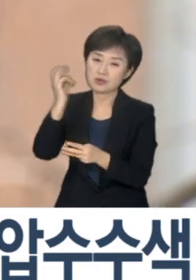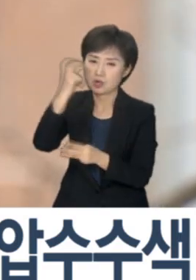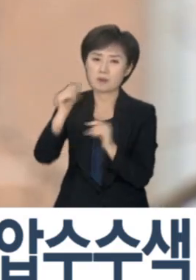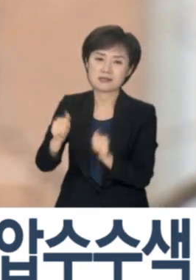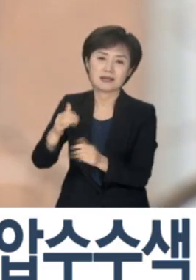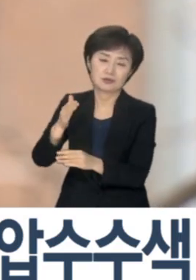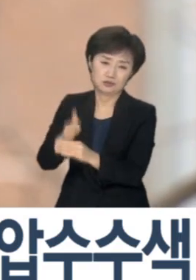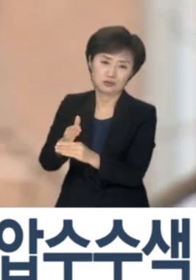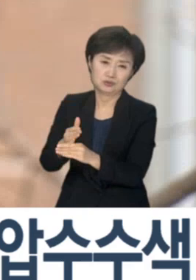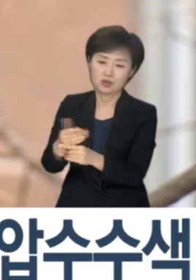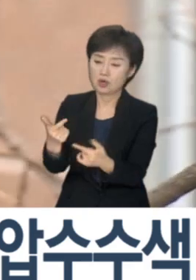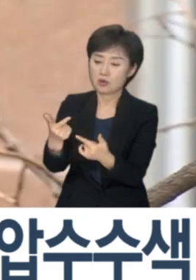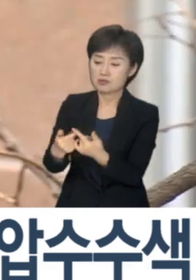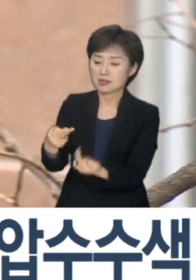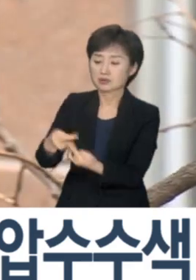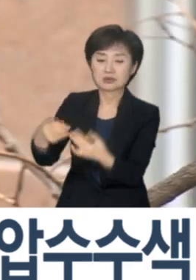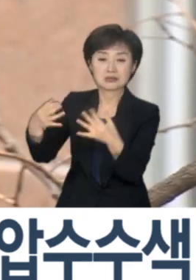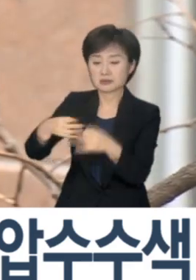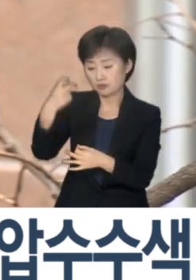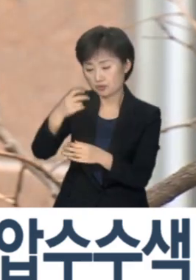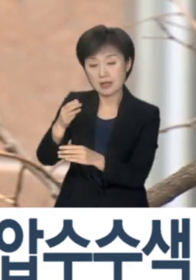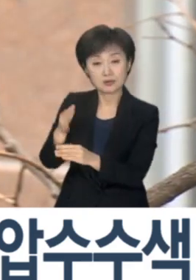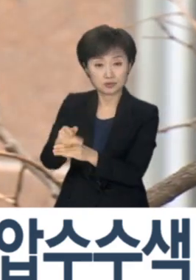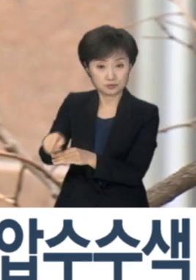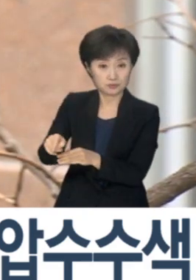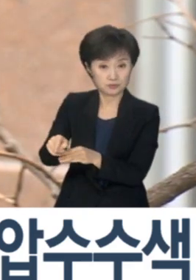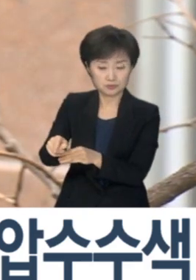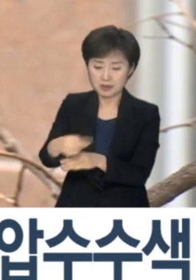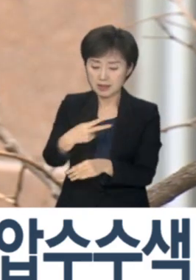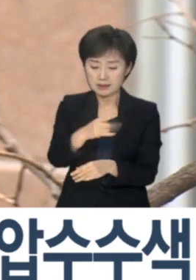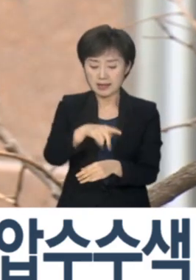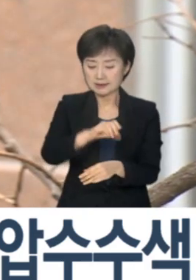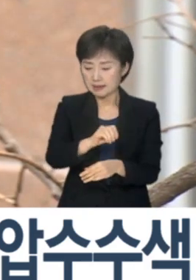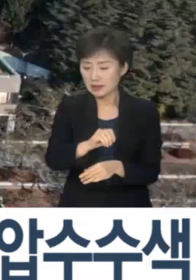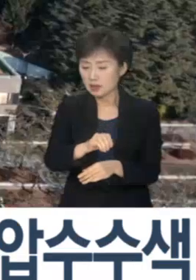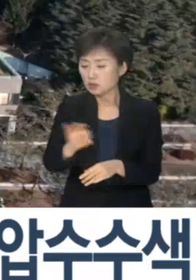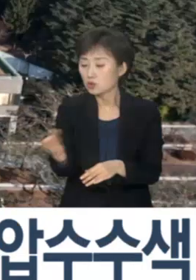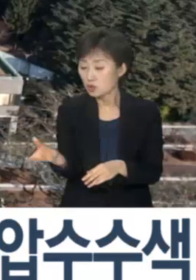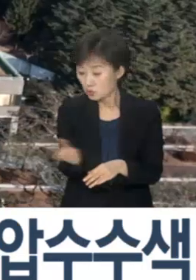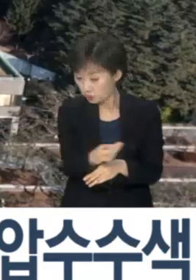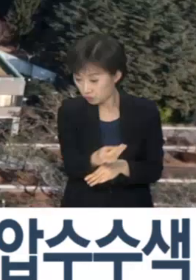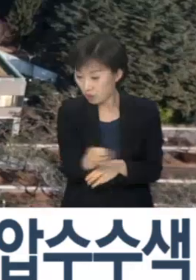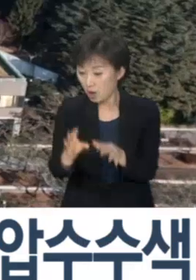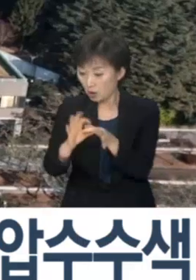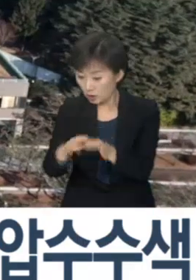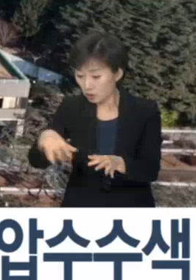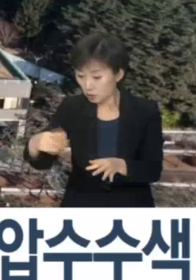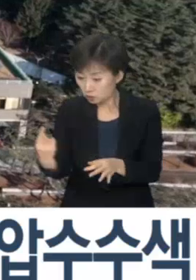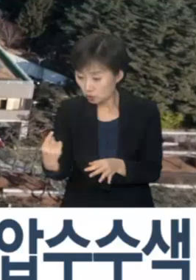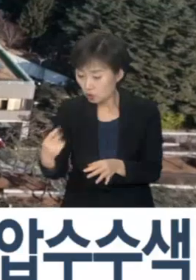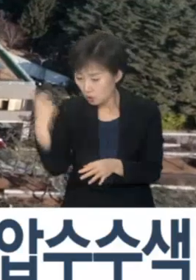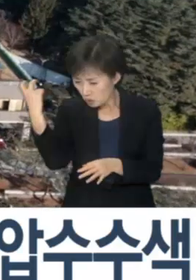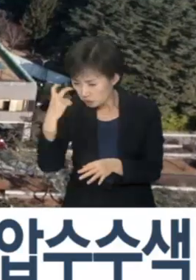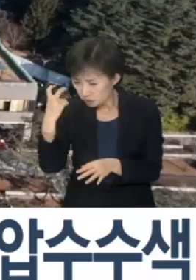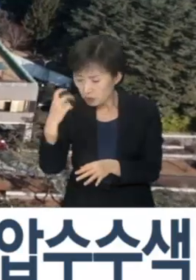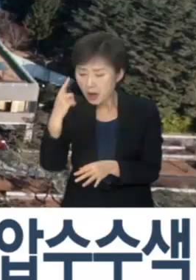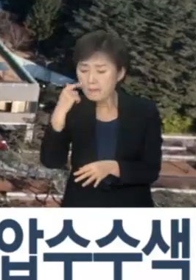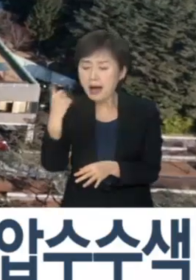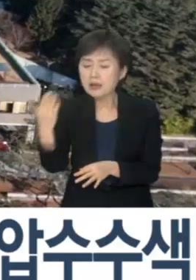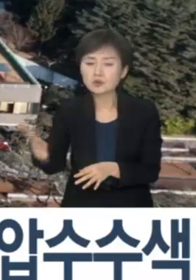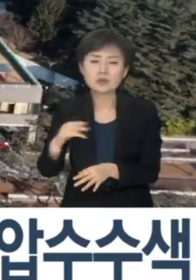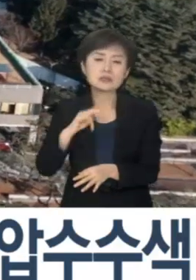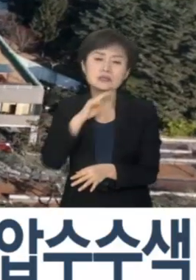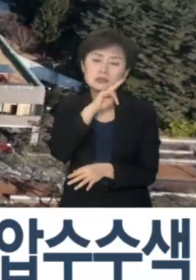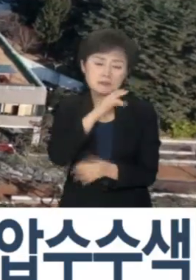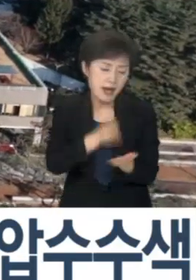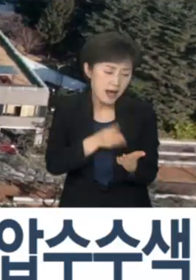시절 부산저축은행 비리 사건을 수사하면서 대장동 대출 브로커로 지목된 조우형 씨에 대한 수사를 줬다는 의혹을